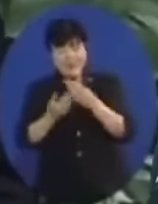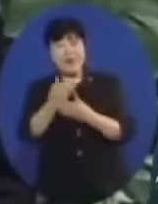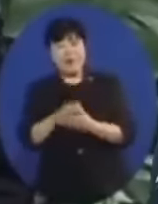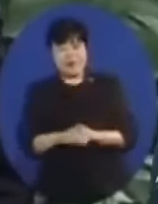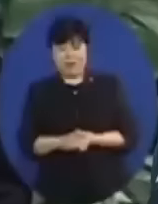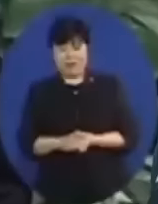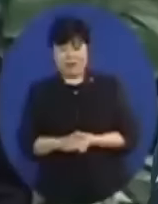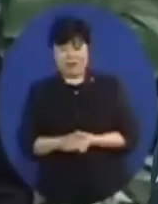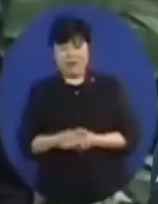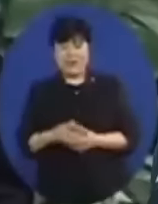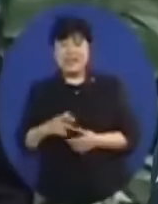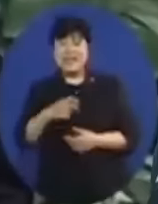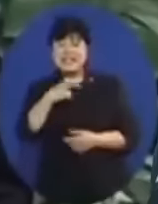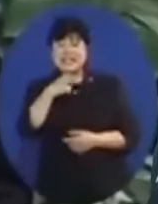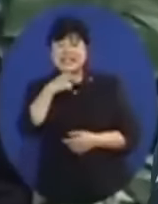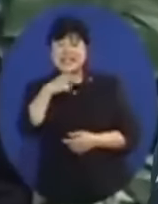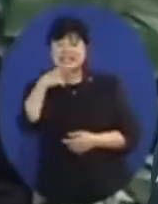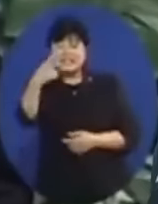인생을 70년 살아보니까